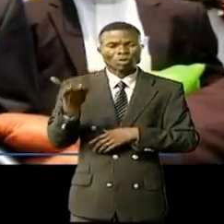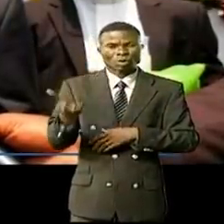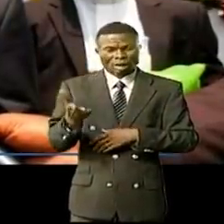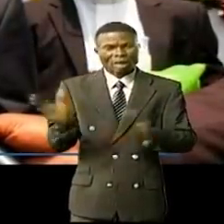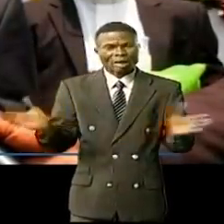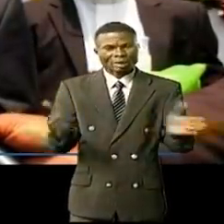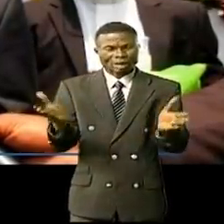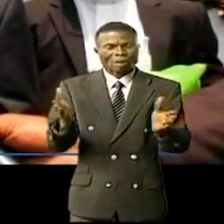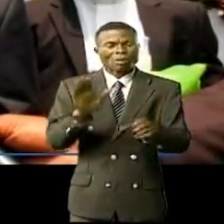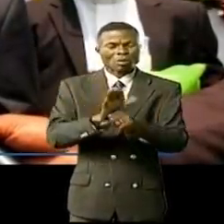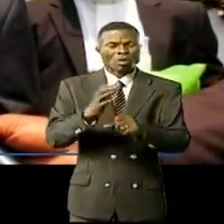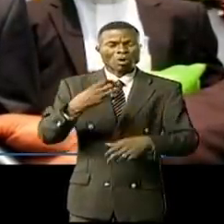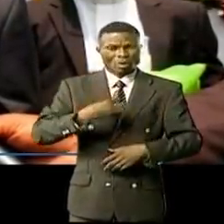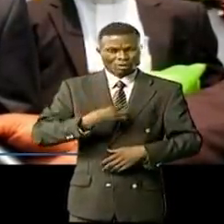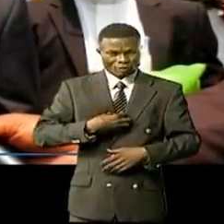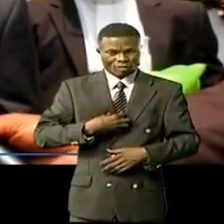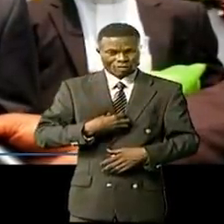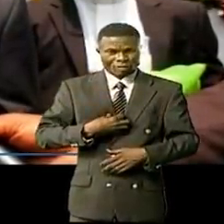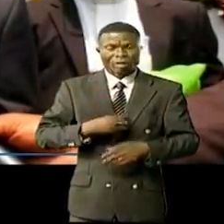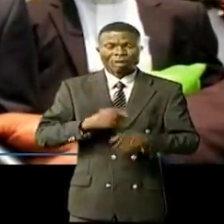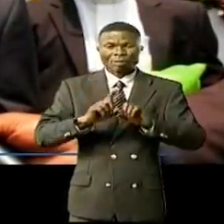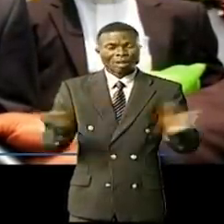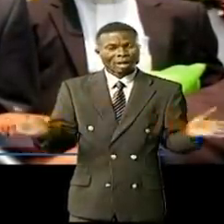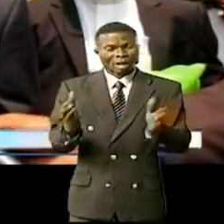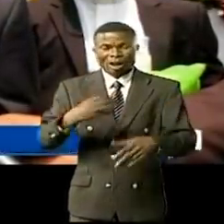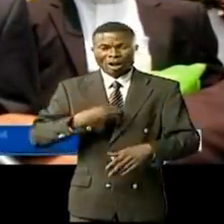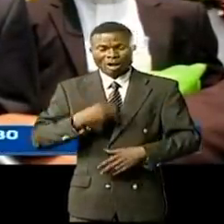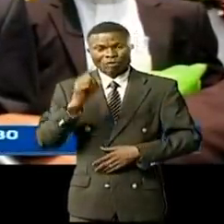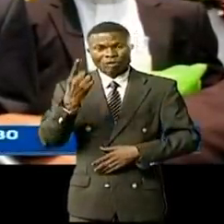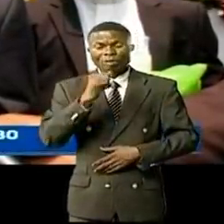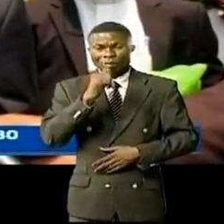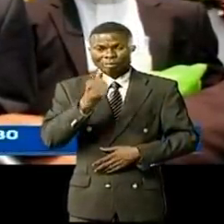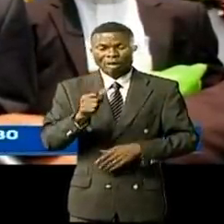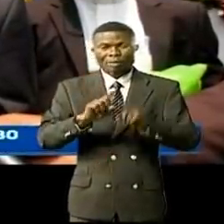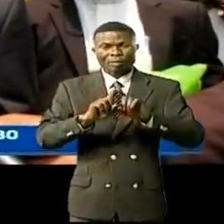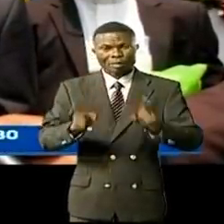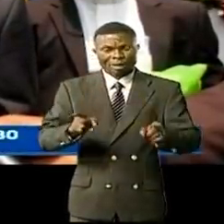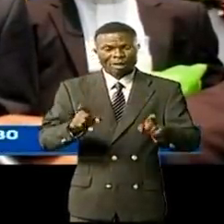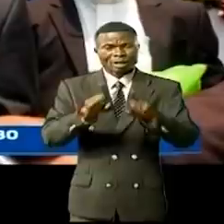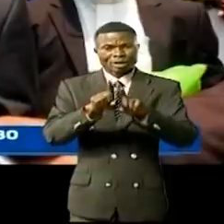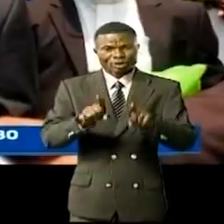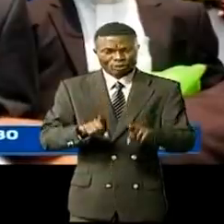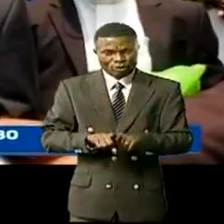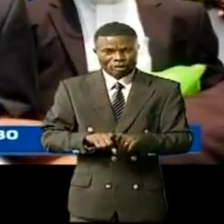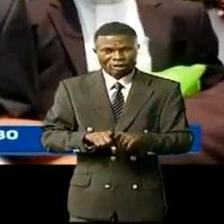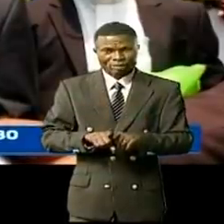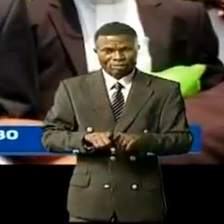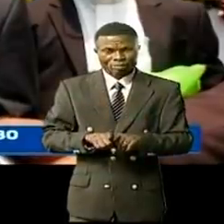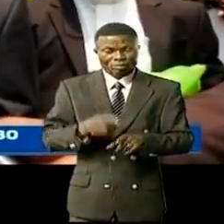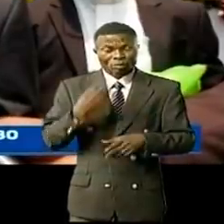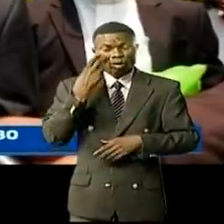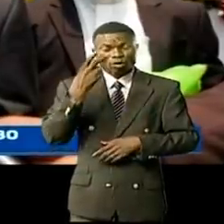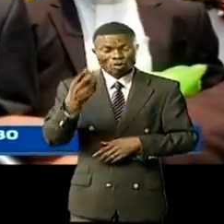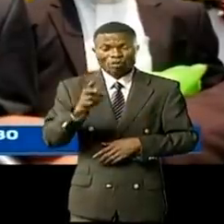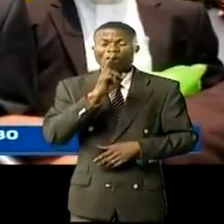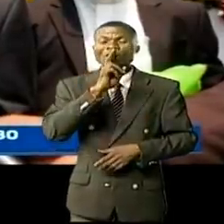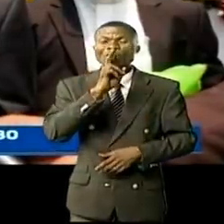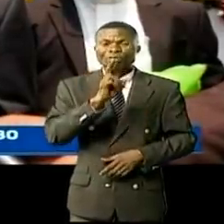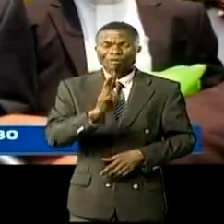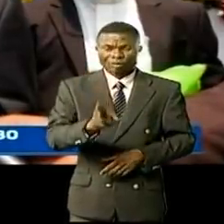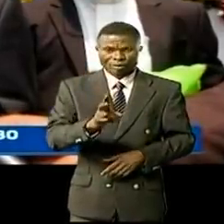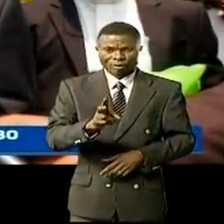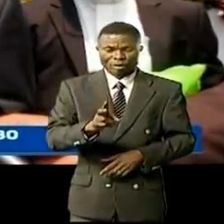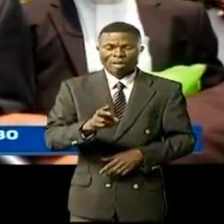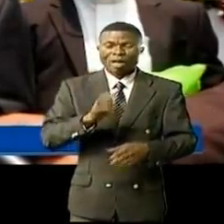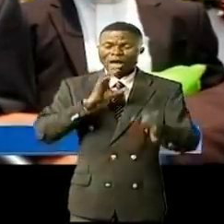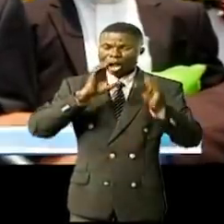renforce la foi. Non seulement que ça renforce la foi, mais aussi on sent qu'effectivement on